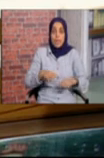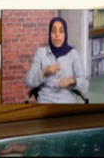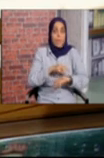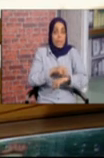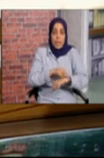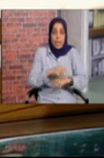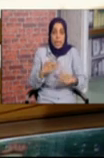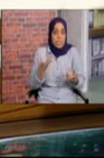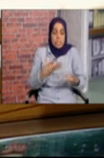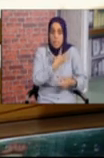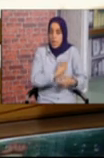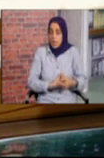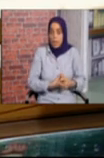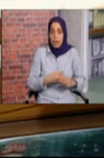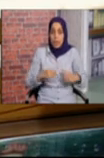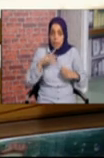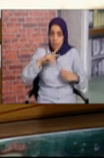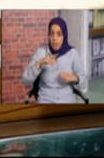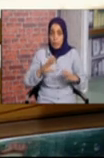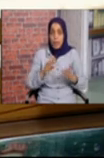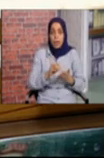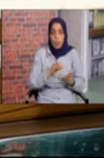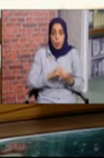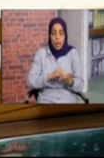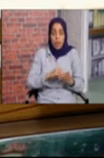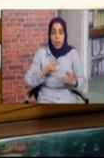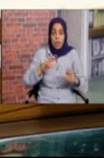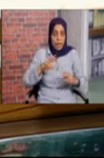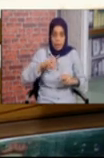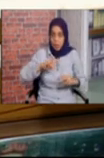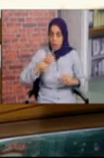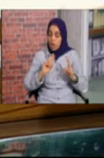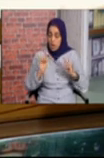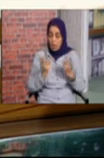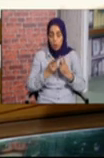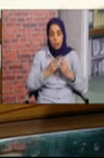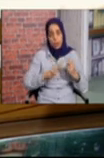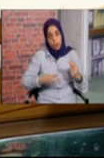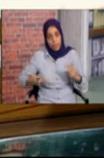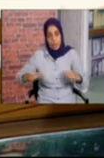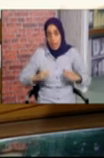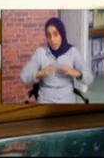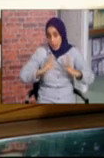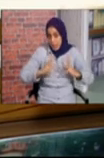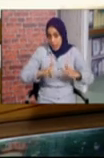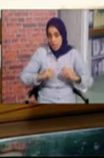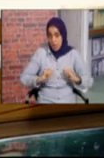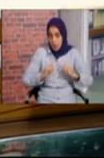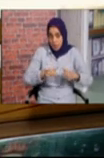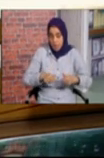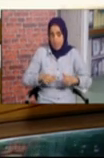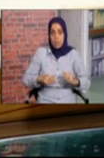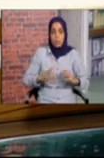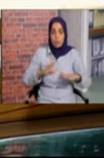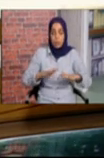بداية يعني عايزين نتكلم عن أنواع الخدمات العلاجية والتأهيلية اللي بيقدمها الصندوق